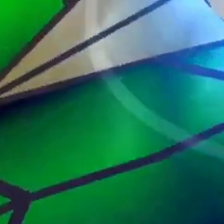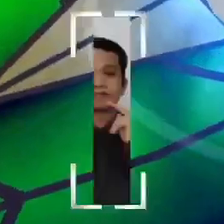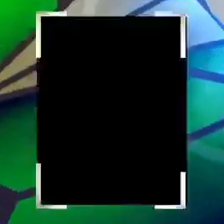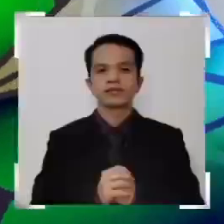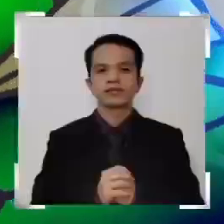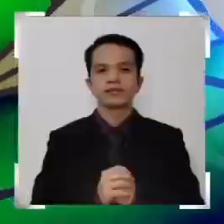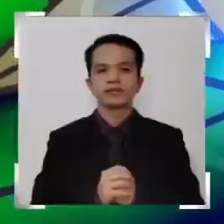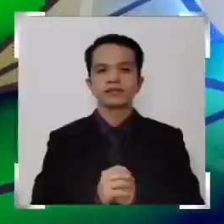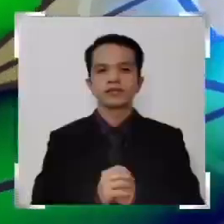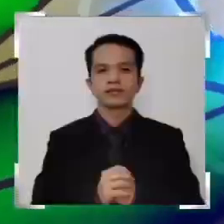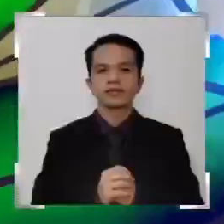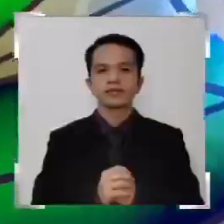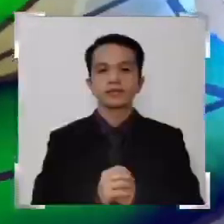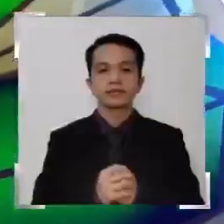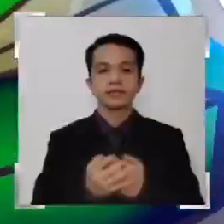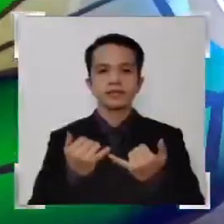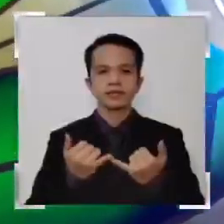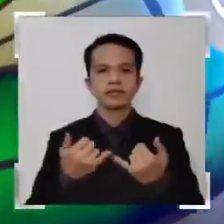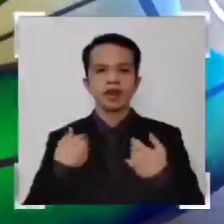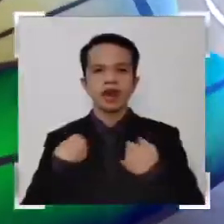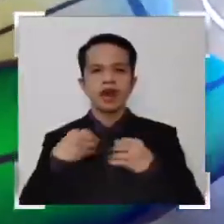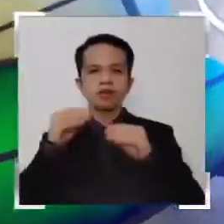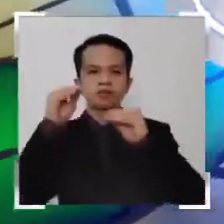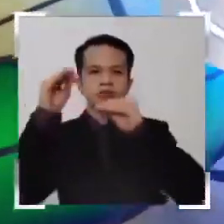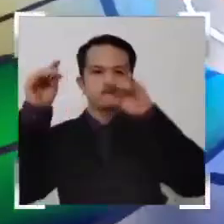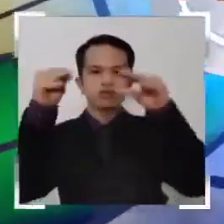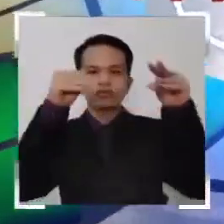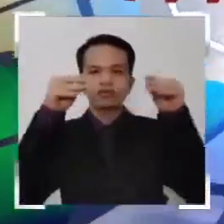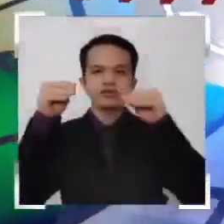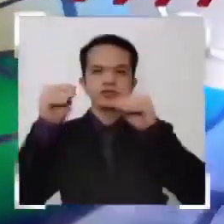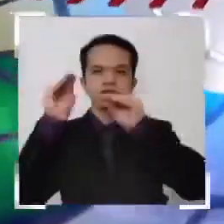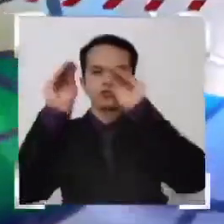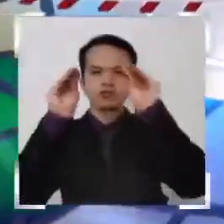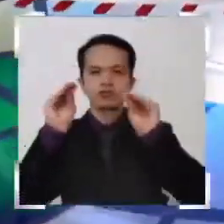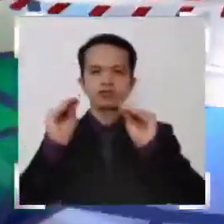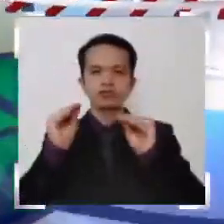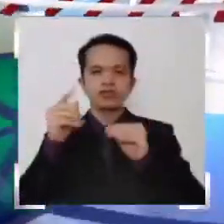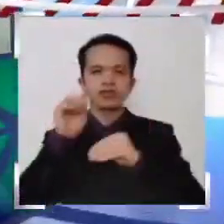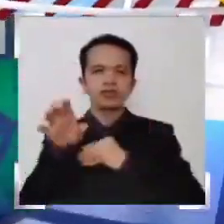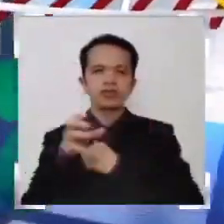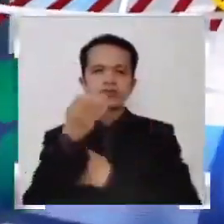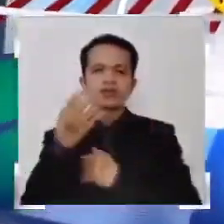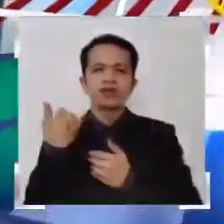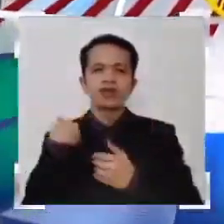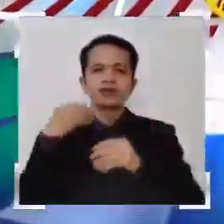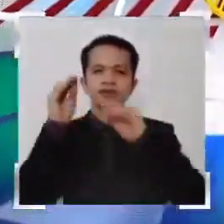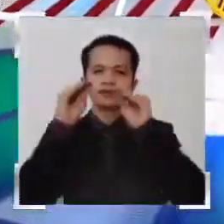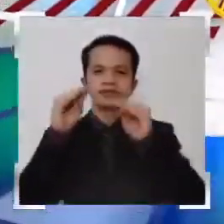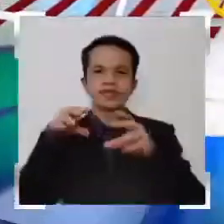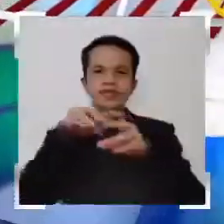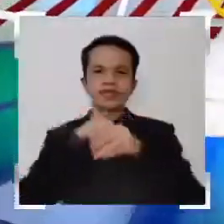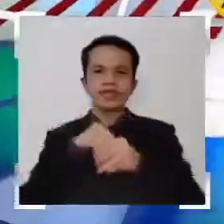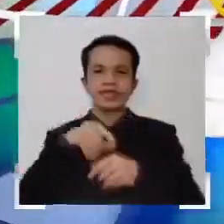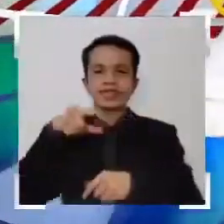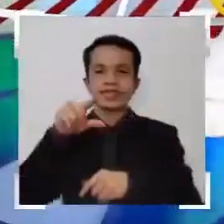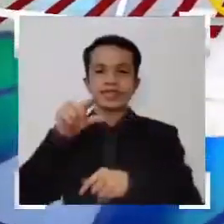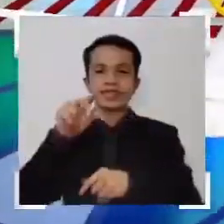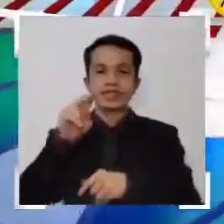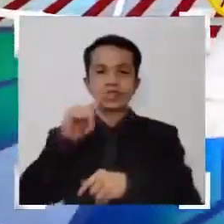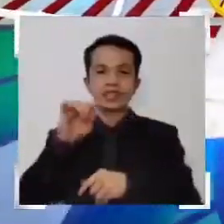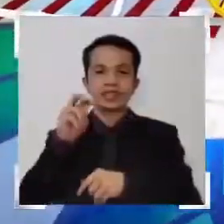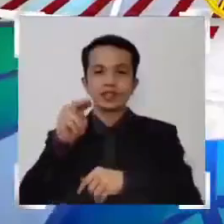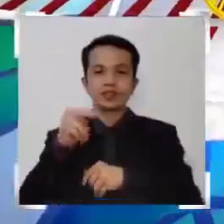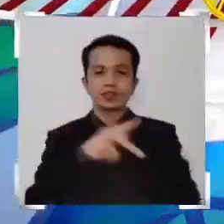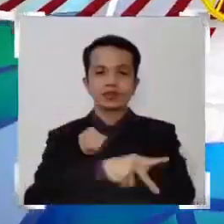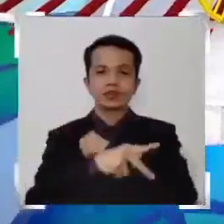Bida po ang mga palamuti sa Paskong Pinoy. Pero ang ilang decor na ginamit sa Quezon Province, nakatutulong pa sa